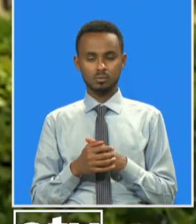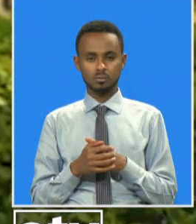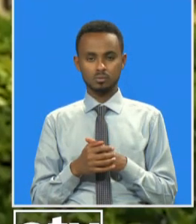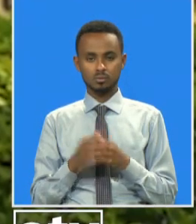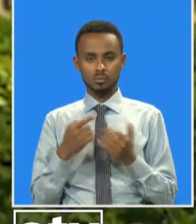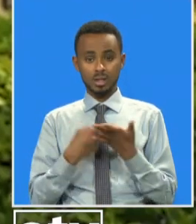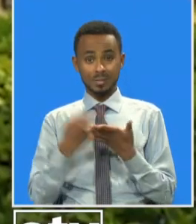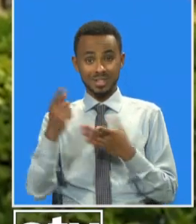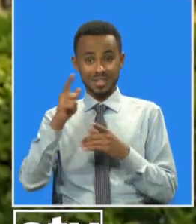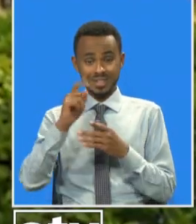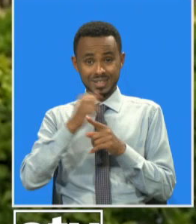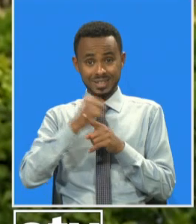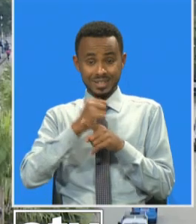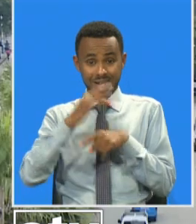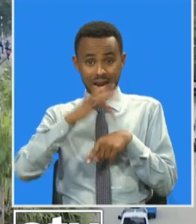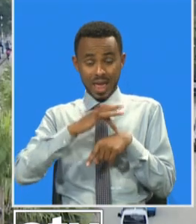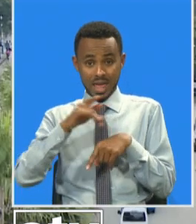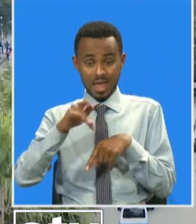በዚህ ስልጠና ላይ